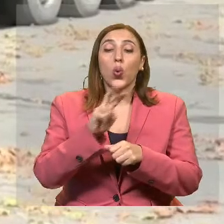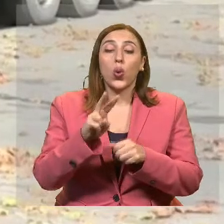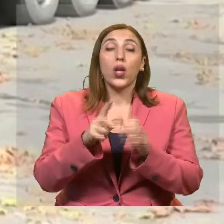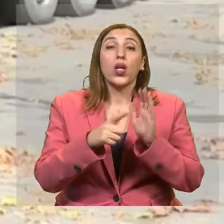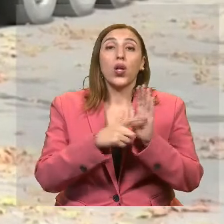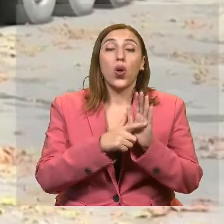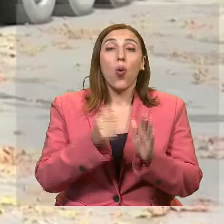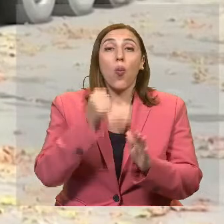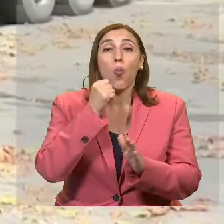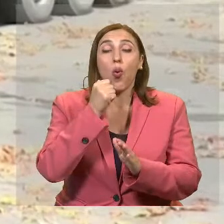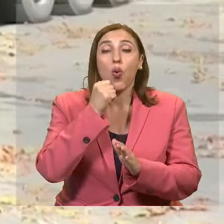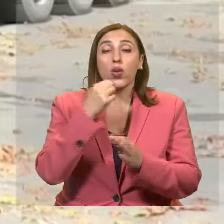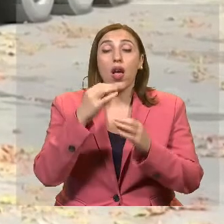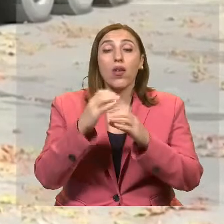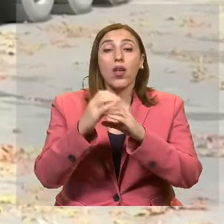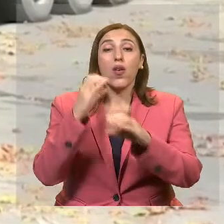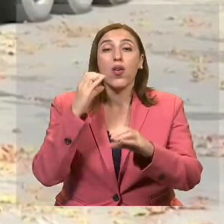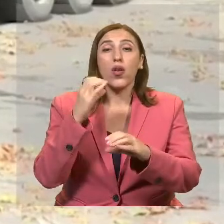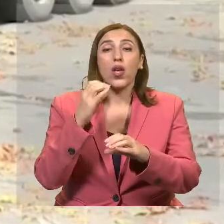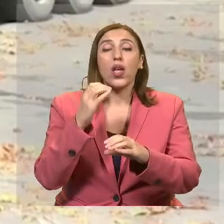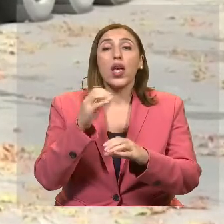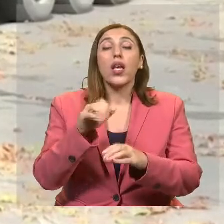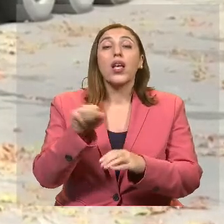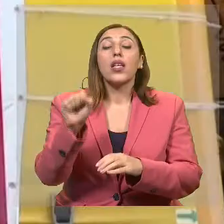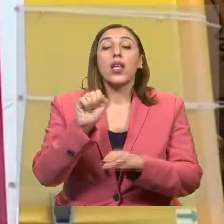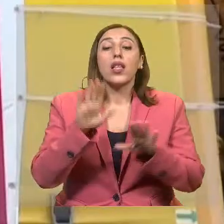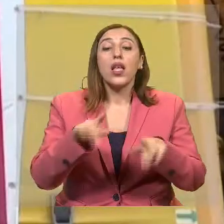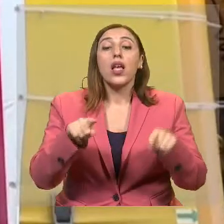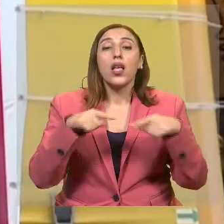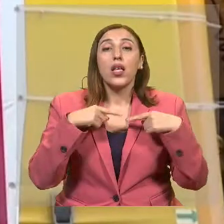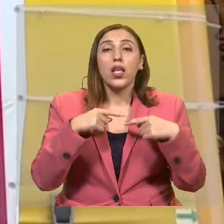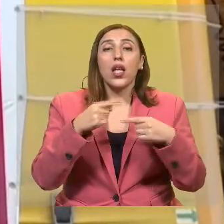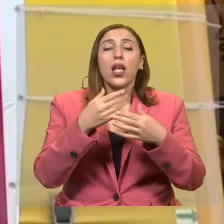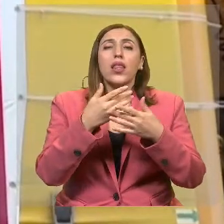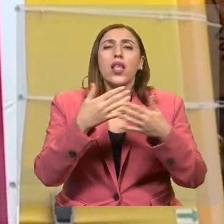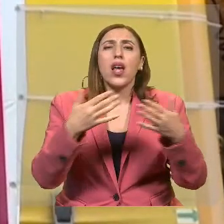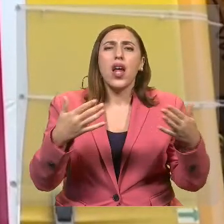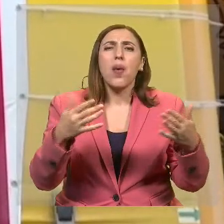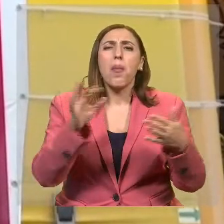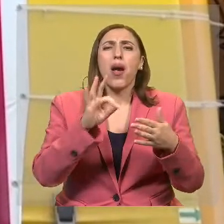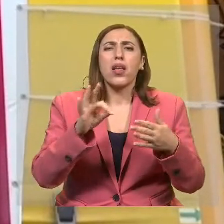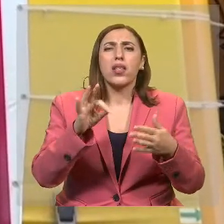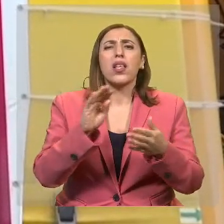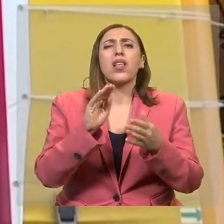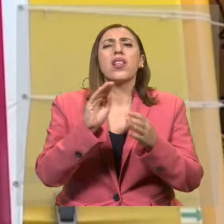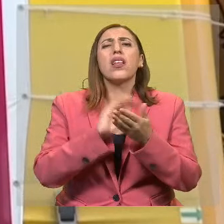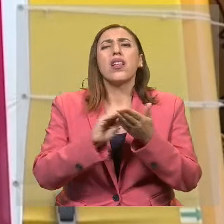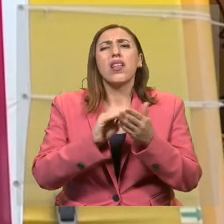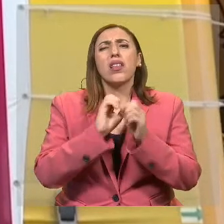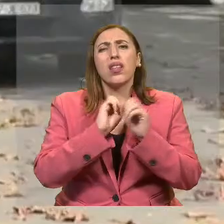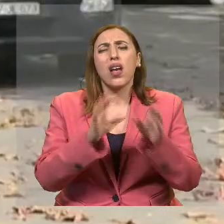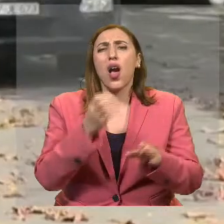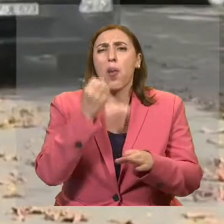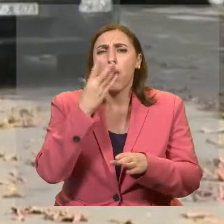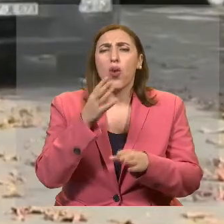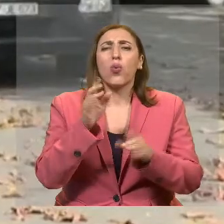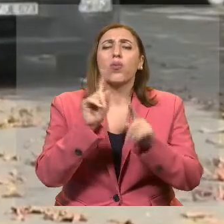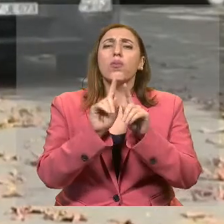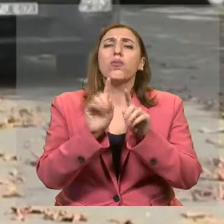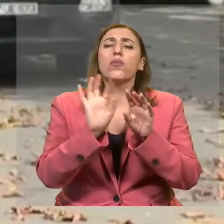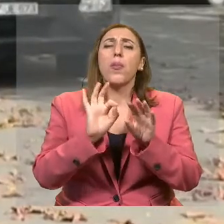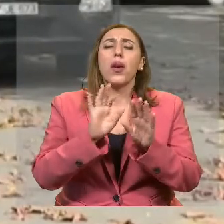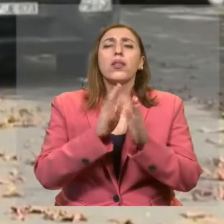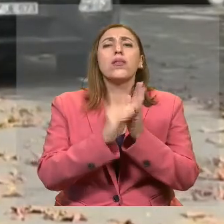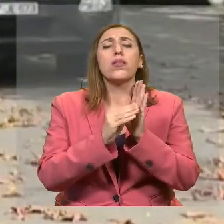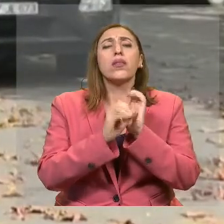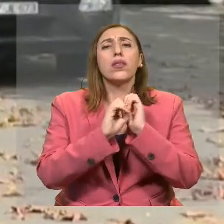Մոսկովյան բեռնատարի օրեր տևած ընթացքը դեպի Ստեփանակերտ ուղեկցվեց զանազան մեկնաբանություններով։ Բաքուն հայտարարեց, այս պայմանավորվածությունը